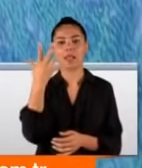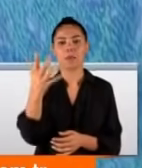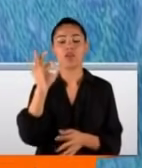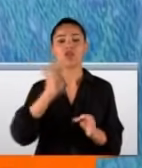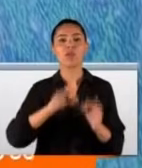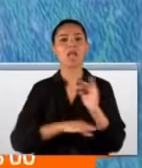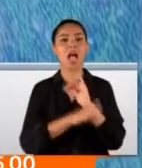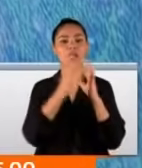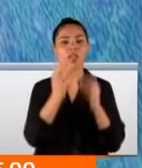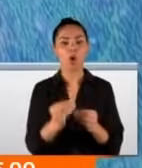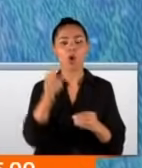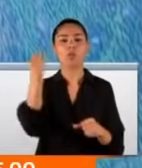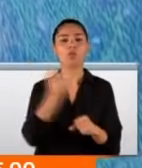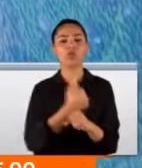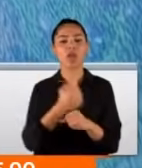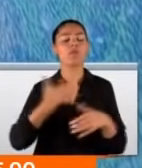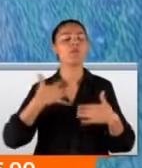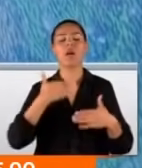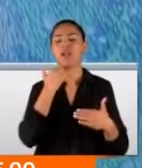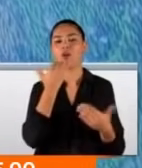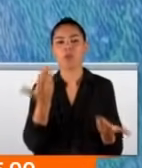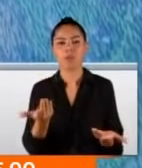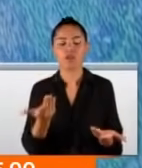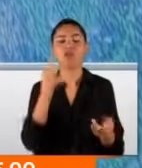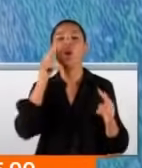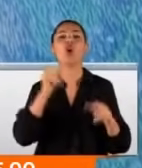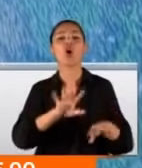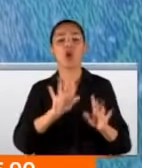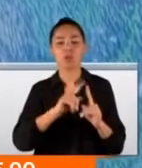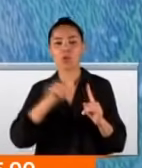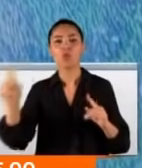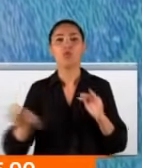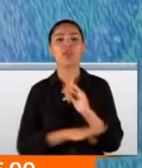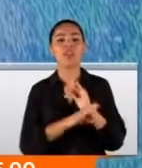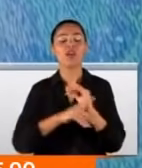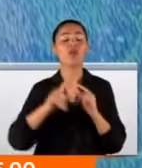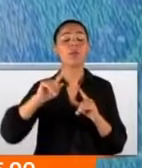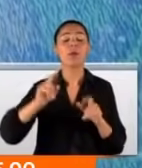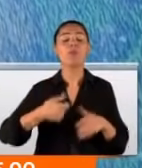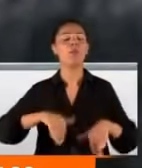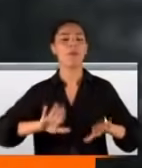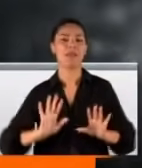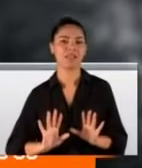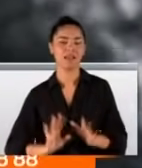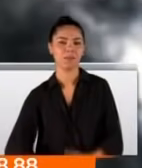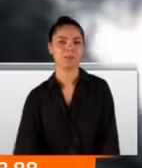hiç kimse Bennu asteroidinin paniğini yaşayamayacak. Tabii çok uzun yaşamanın formülüne ulaşamadıysa.